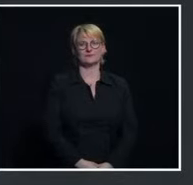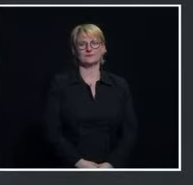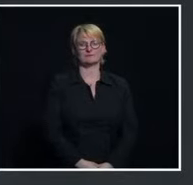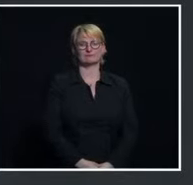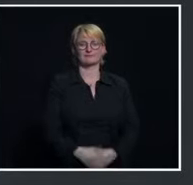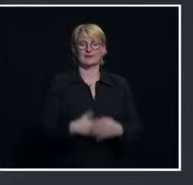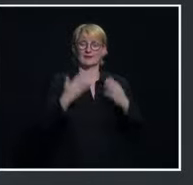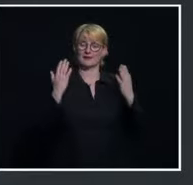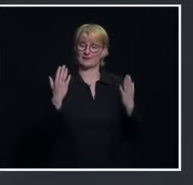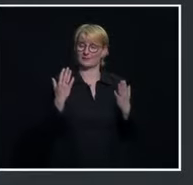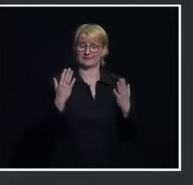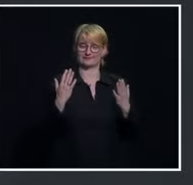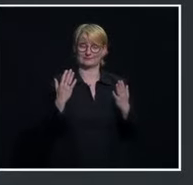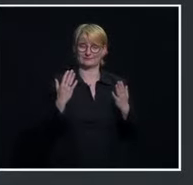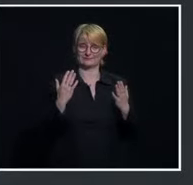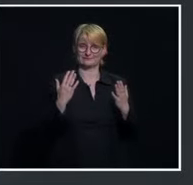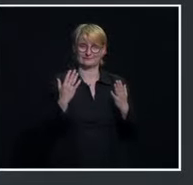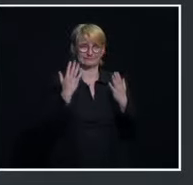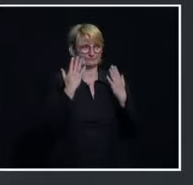Aber, verehrte Anwesende,